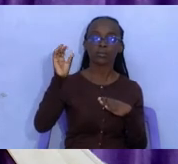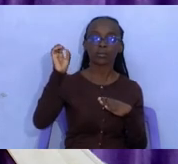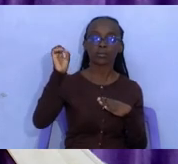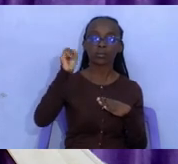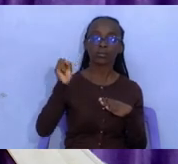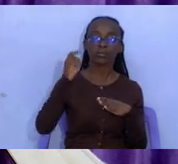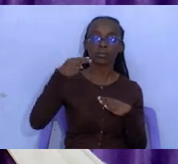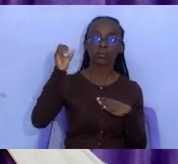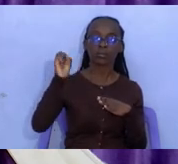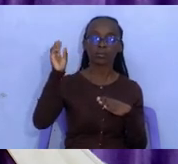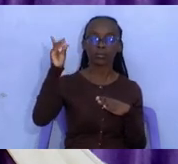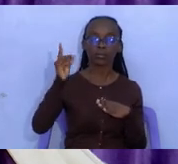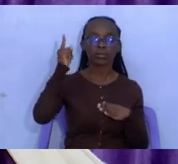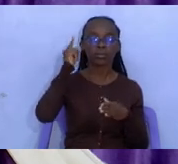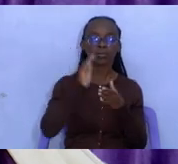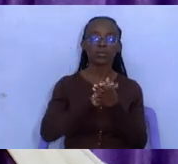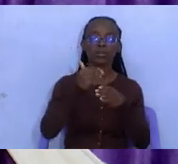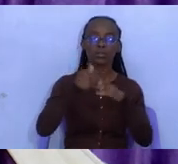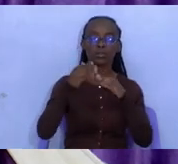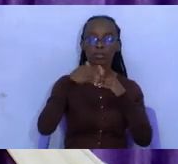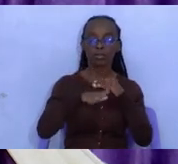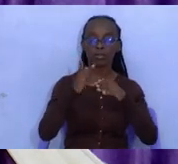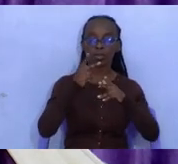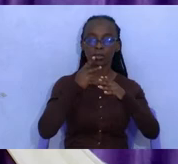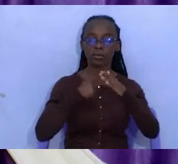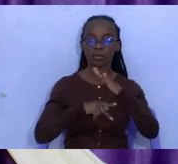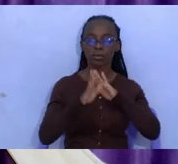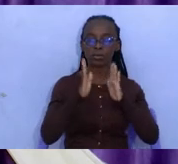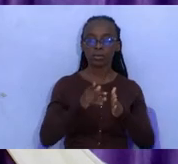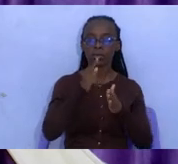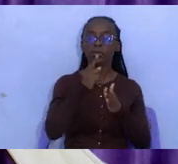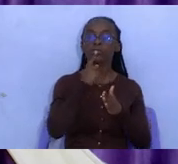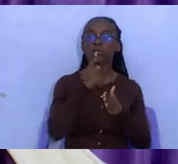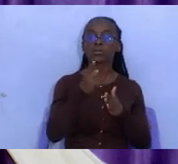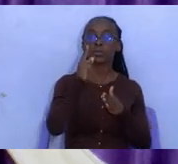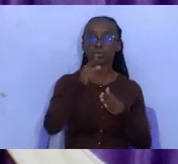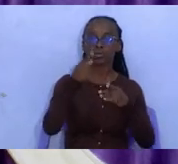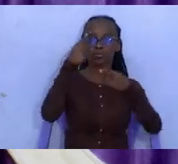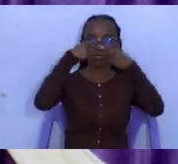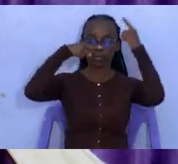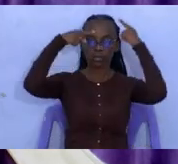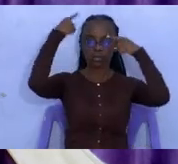Haimalizi pale, inasema tena believe in your prophet, so shall he prosper.